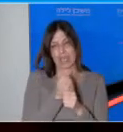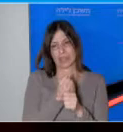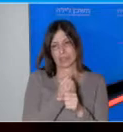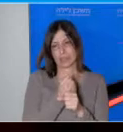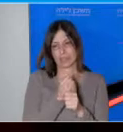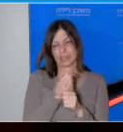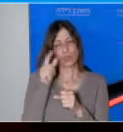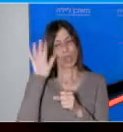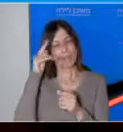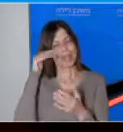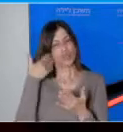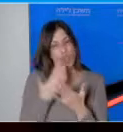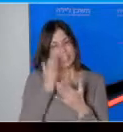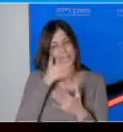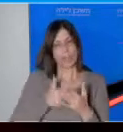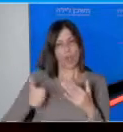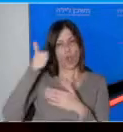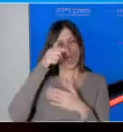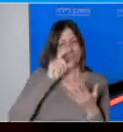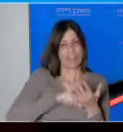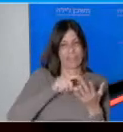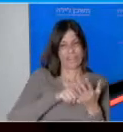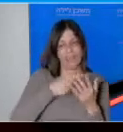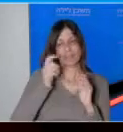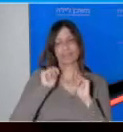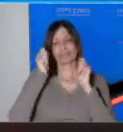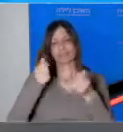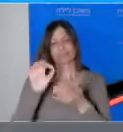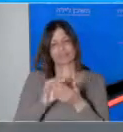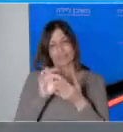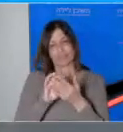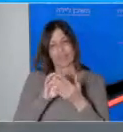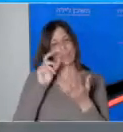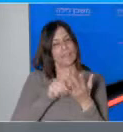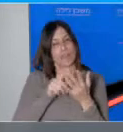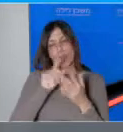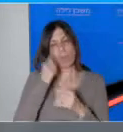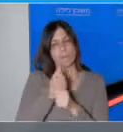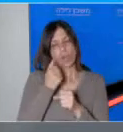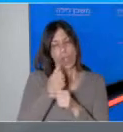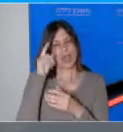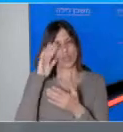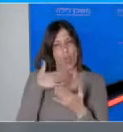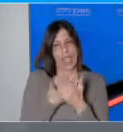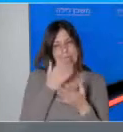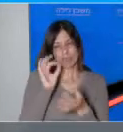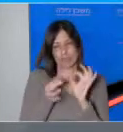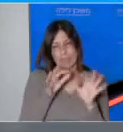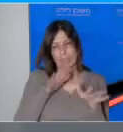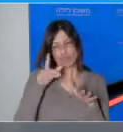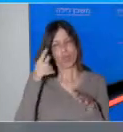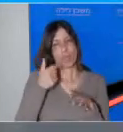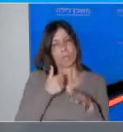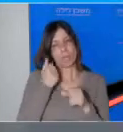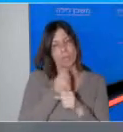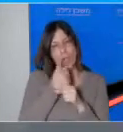היועץ, כן. הוא גם ראש התביעה. ובמקרה של הגשת כתבי תביעה, כדאי לומר שהוא לא פועל כיועץ משפטי לממשלה. הוא פועל כראש